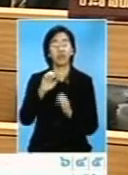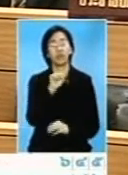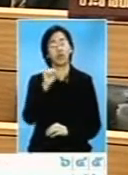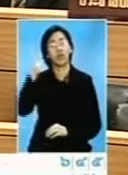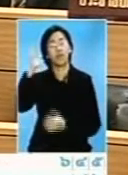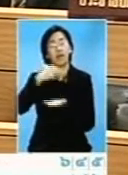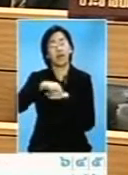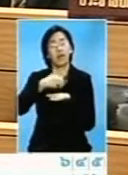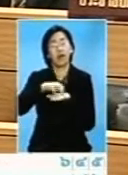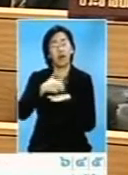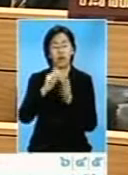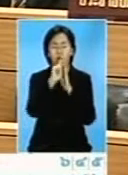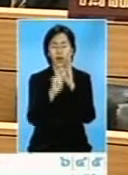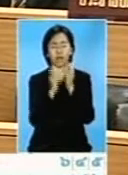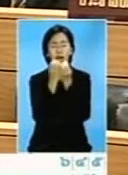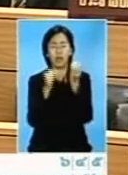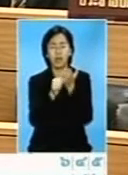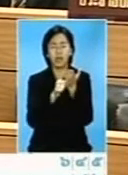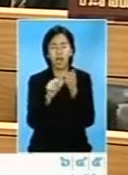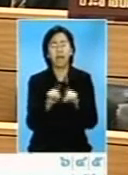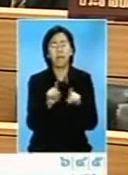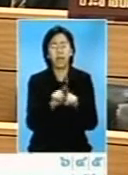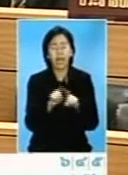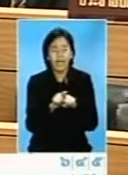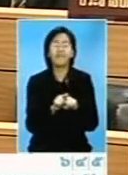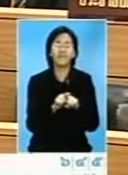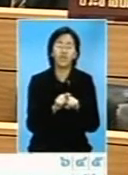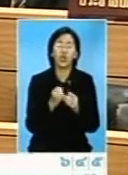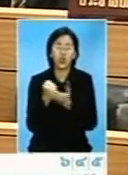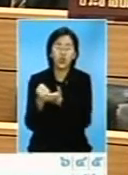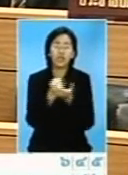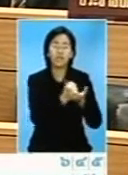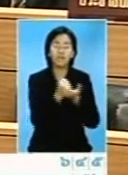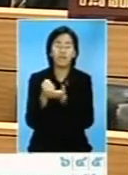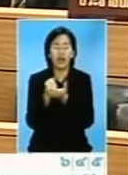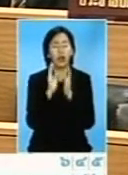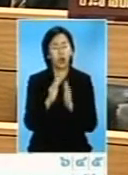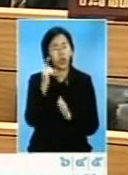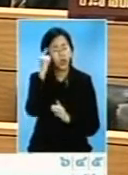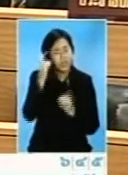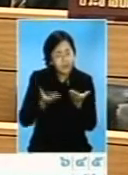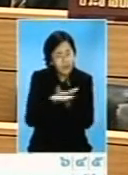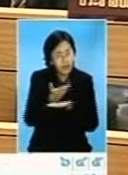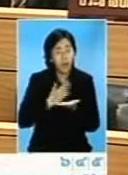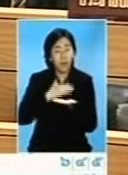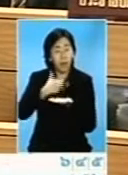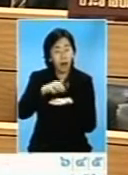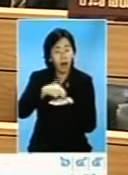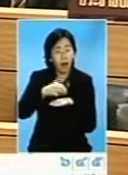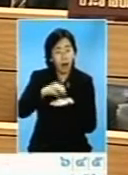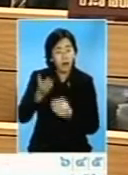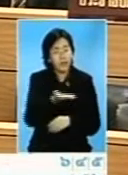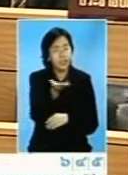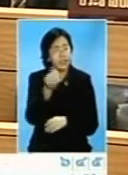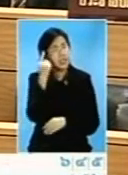งจะมีการประชุมตอนบ่าย 3:00 น.จะมีคำสั่งออกมาอย่างไรหรือจะมีคำสั่งออกมาในทางใดทางหนึ่งเล